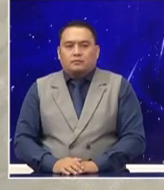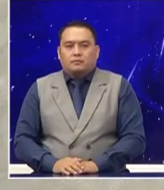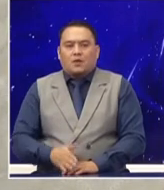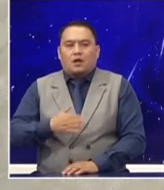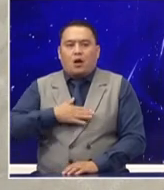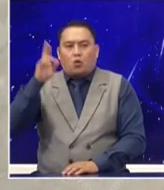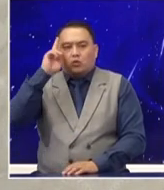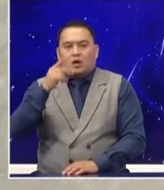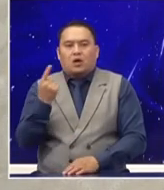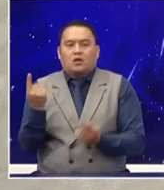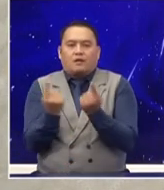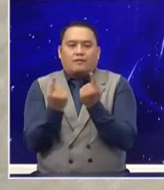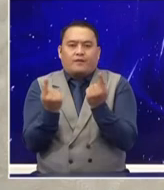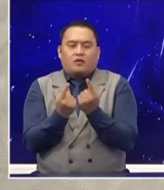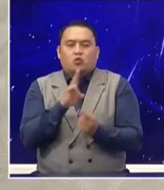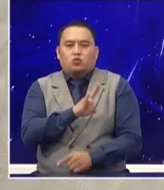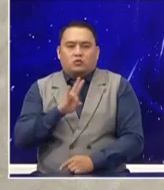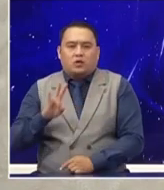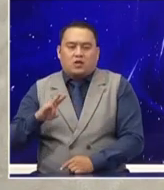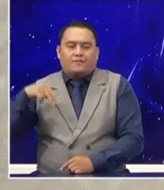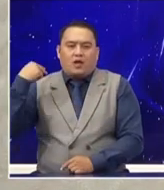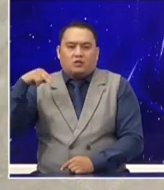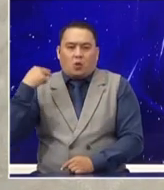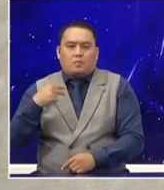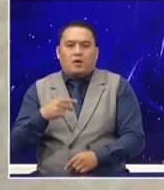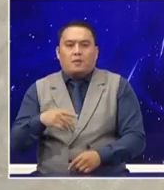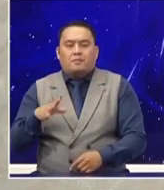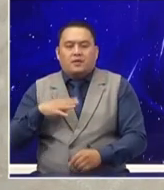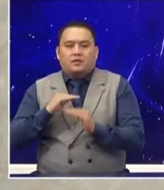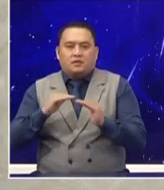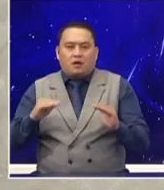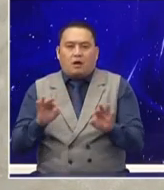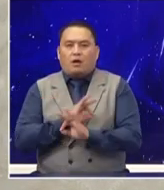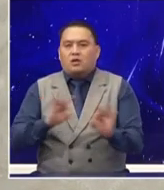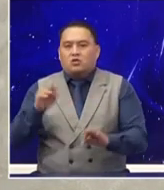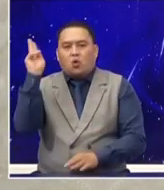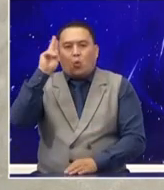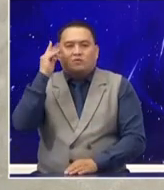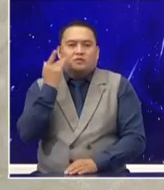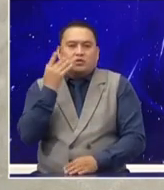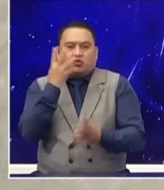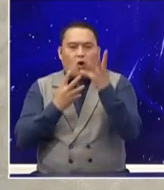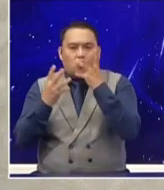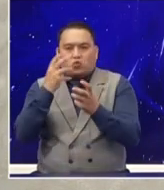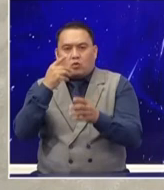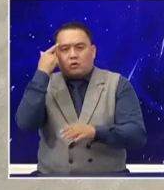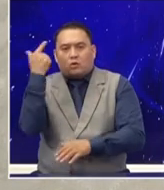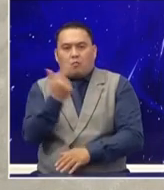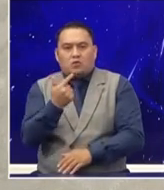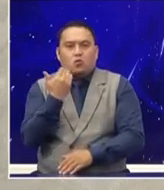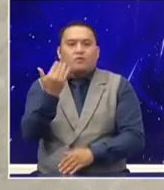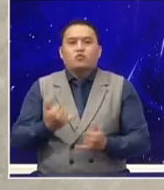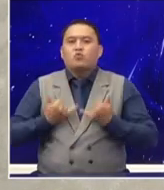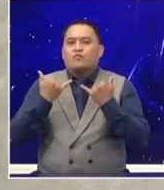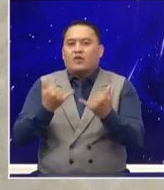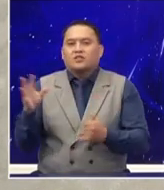Я учился в одном классе с Нурсултаном Назарбаевым и могу сказать, каким он был в детстве. Отличник учебы, всегда серьезный и проницательный. Его уважал